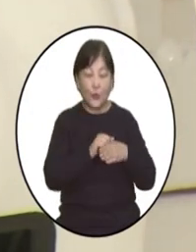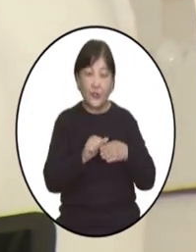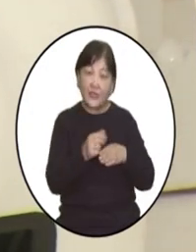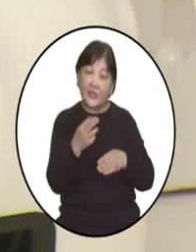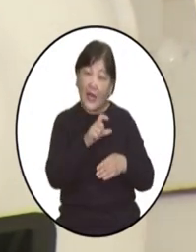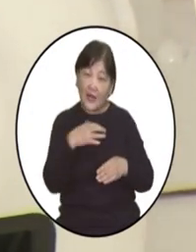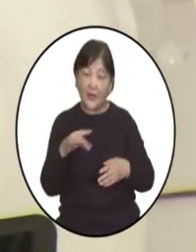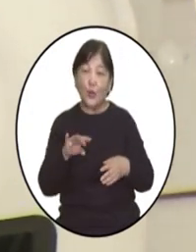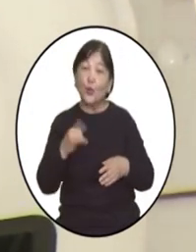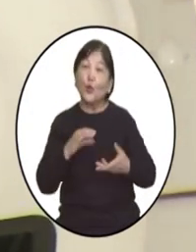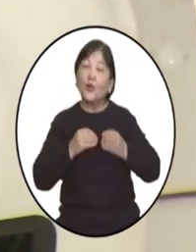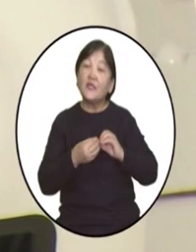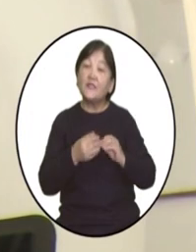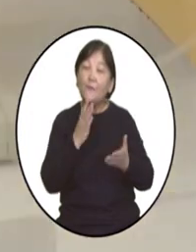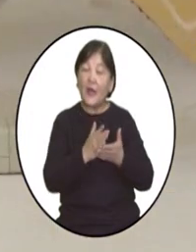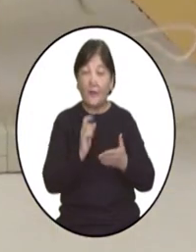гол